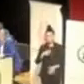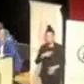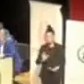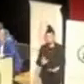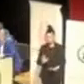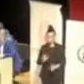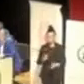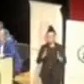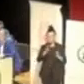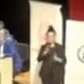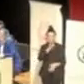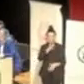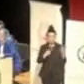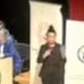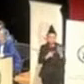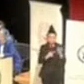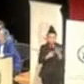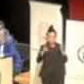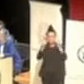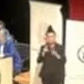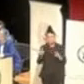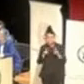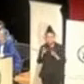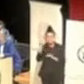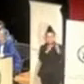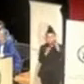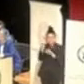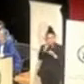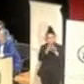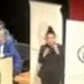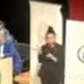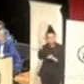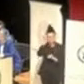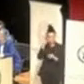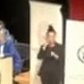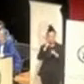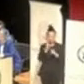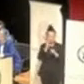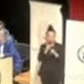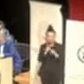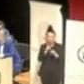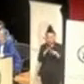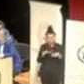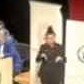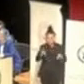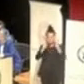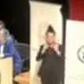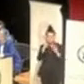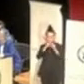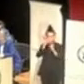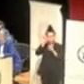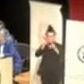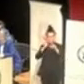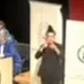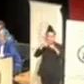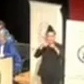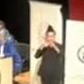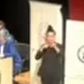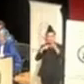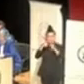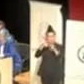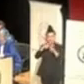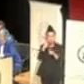Bilişim teknolojilerinde evrensel tasarım ana temasıyla düzenlenen BİLTEFT 2023 Uluslararası Engelsiz